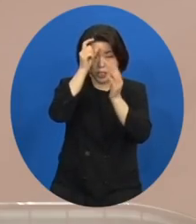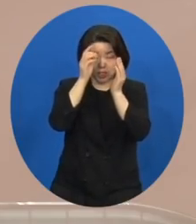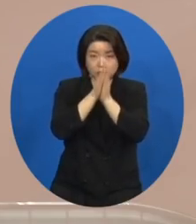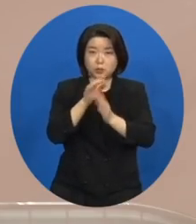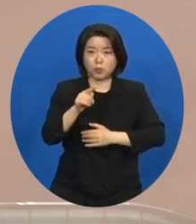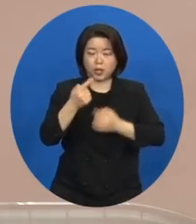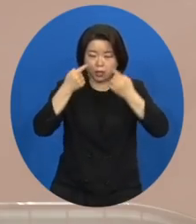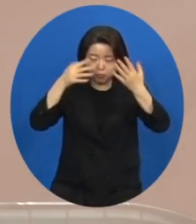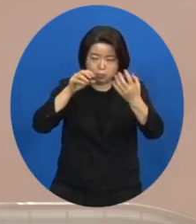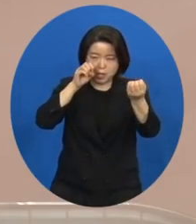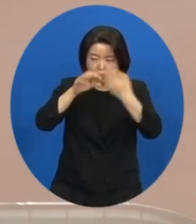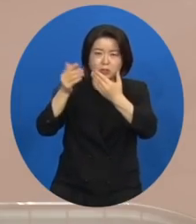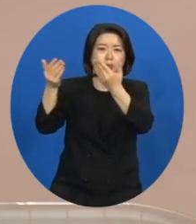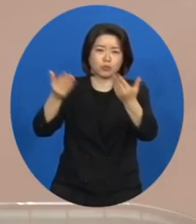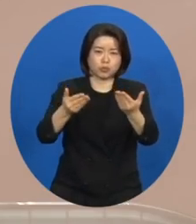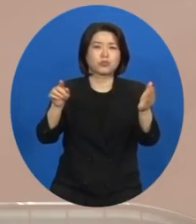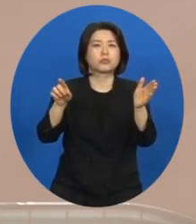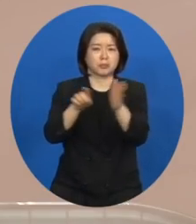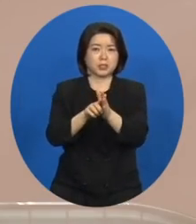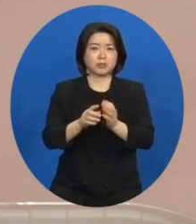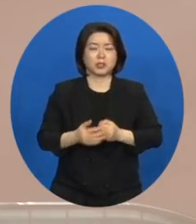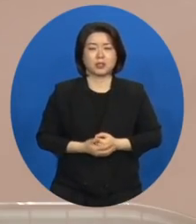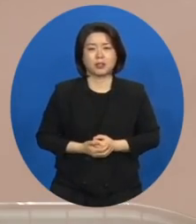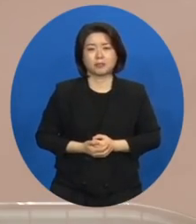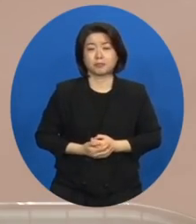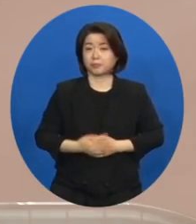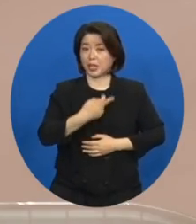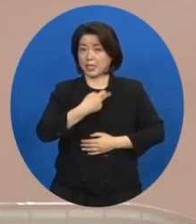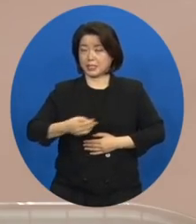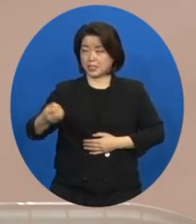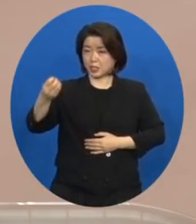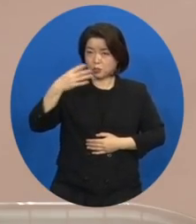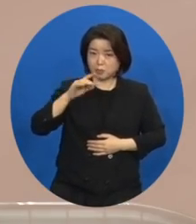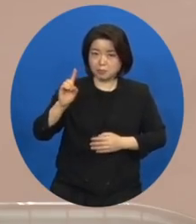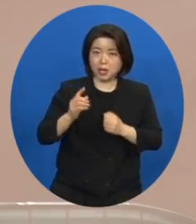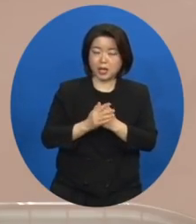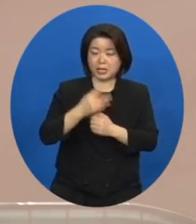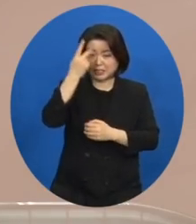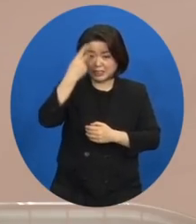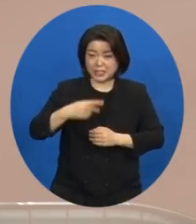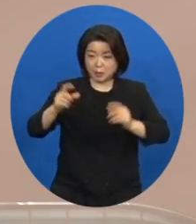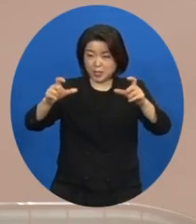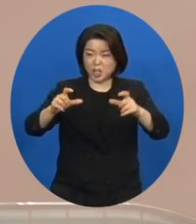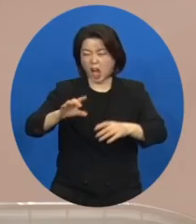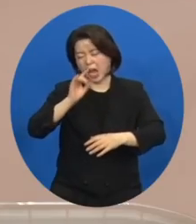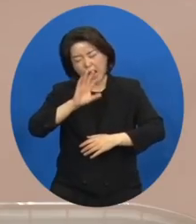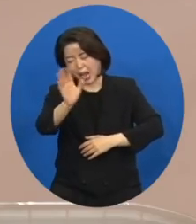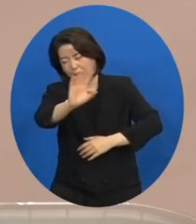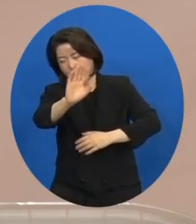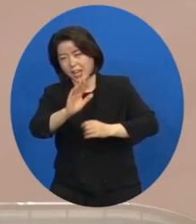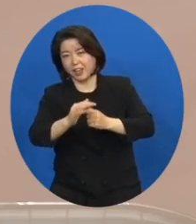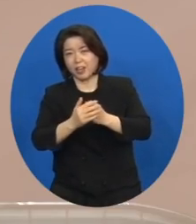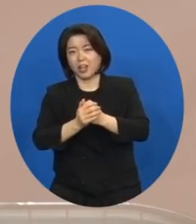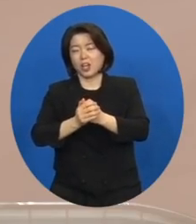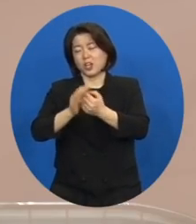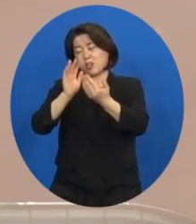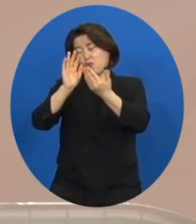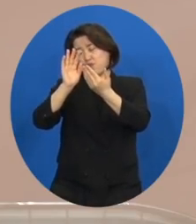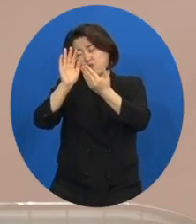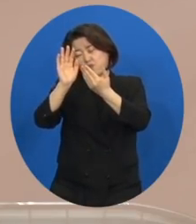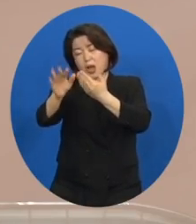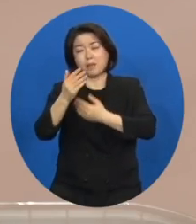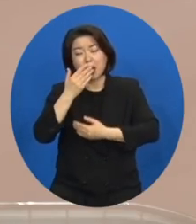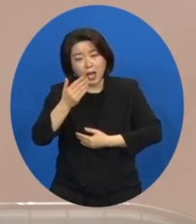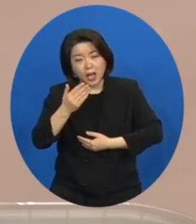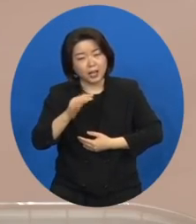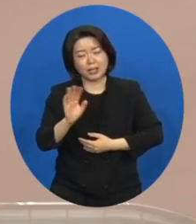응답하지 라고 믿습니다 제자들이 뭐라고 하냐면 사마리아 지역은 안됩니다 나 저기 나 좀 될 것 같애 예시 멀어